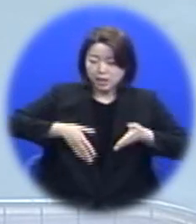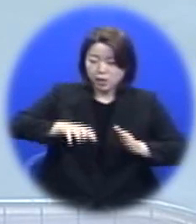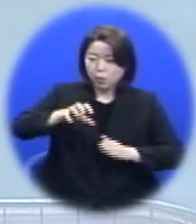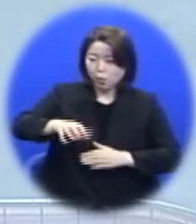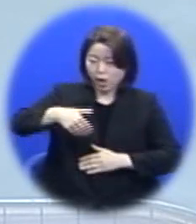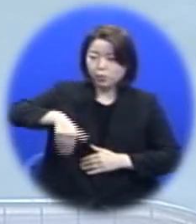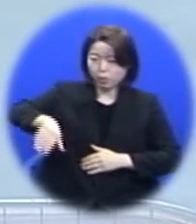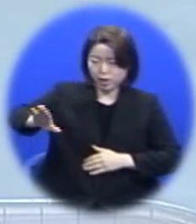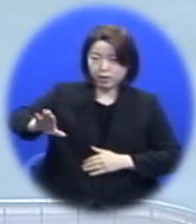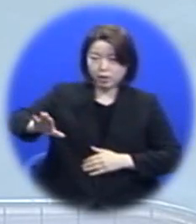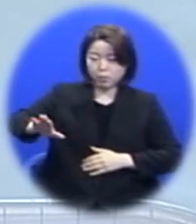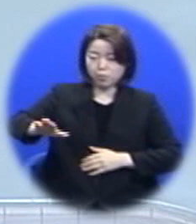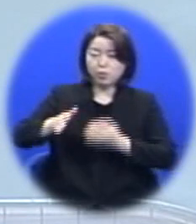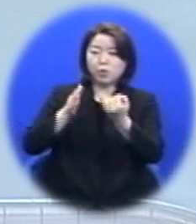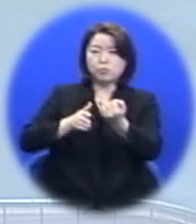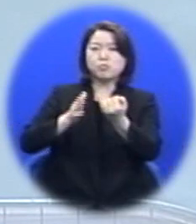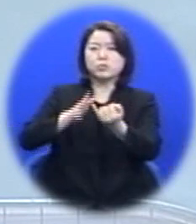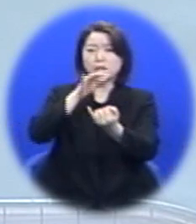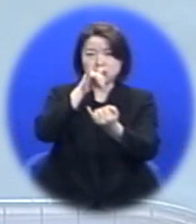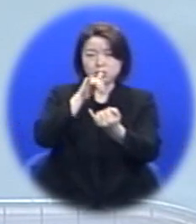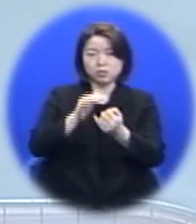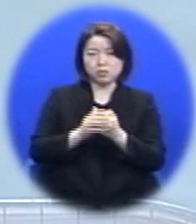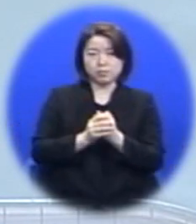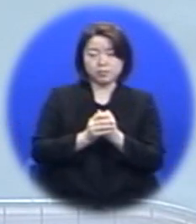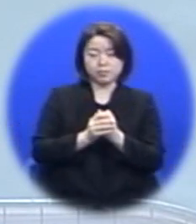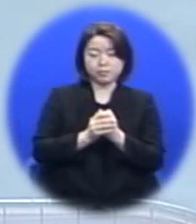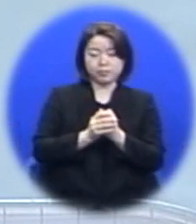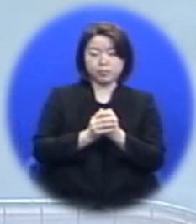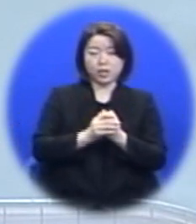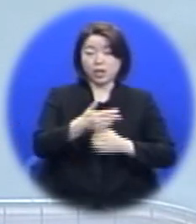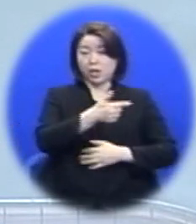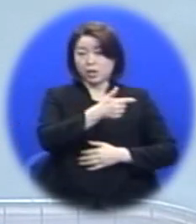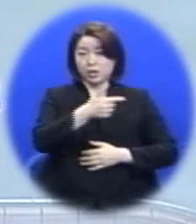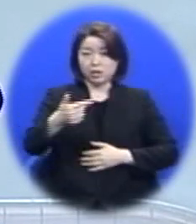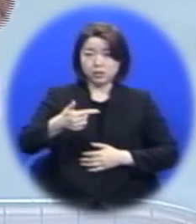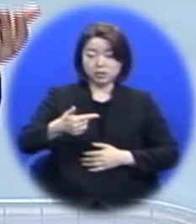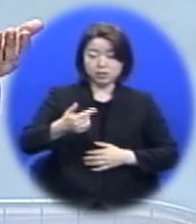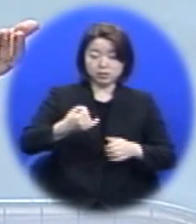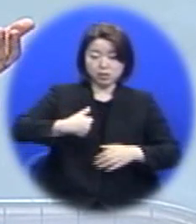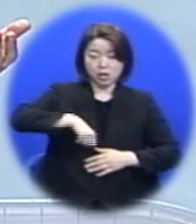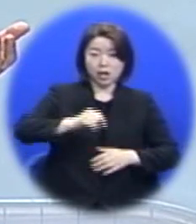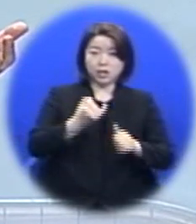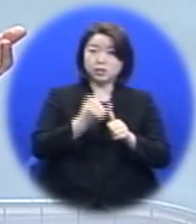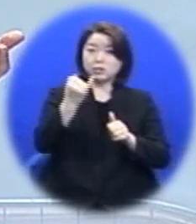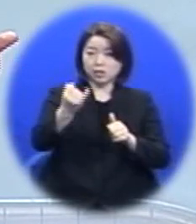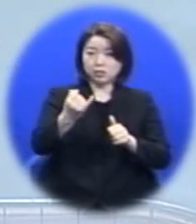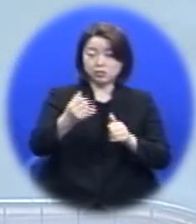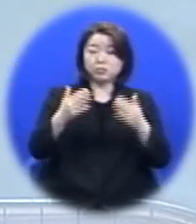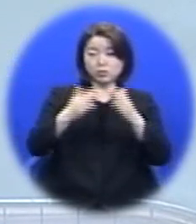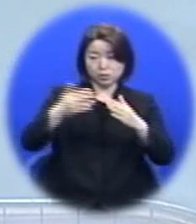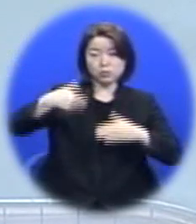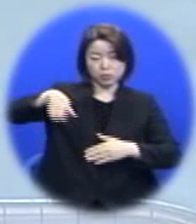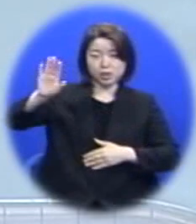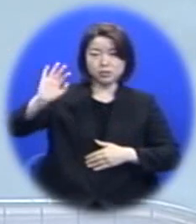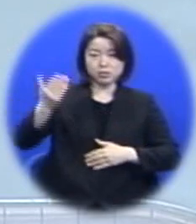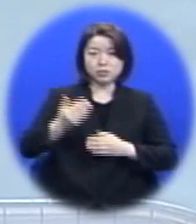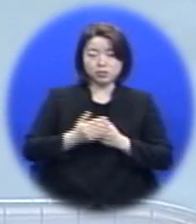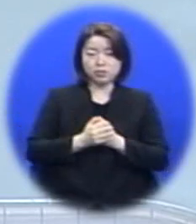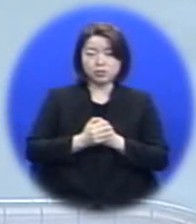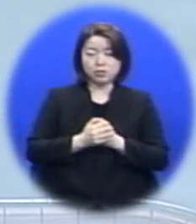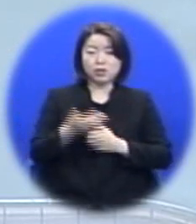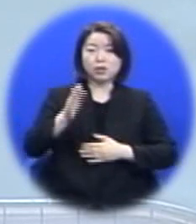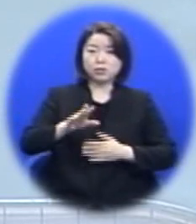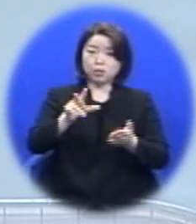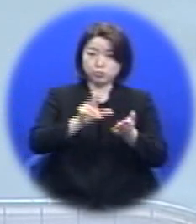돌아가거라. 그렇게 강권했습니다. 큰 며느리는 그렇게 돌아갔습니다. 문제는 둘째